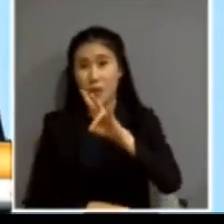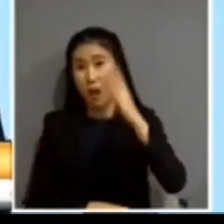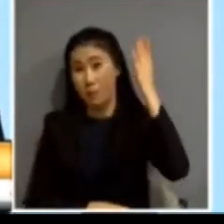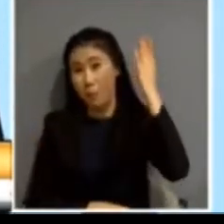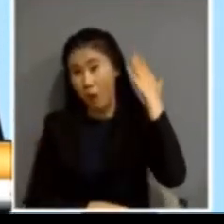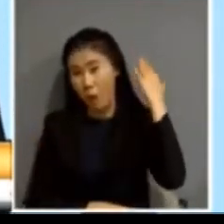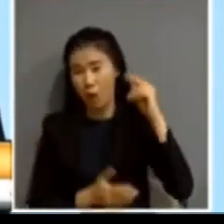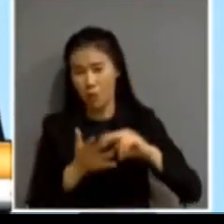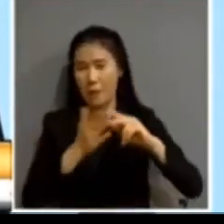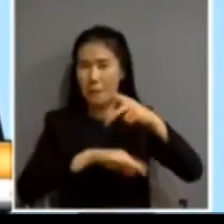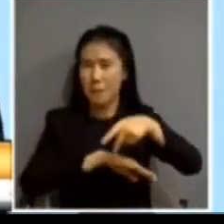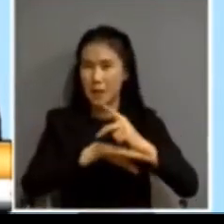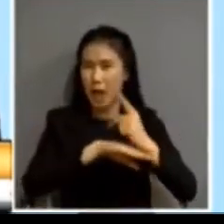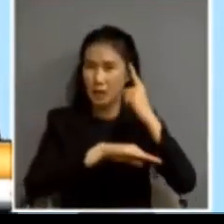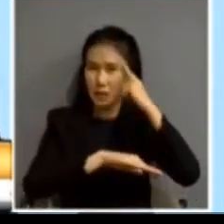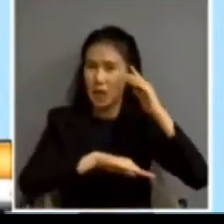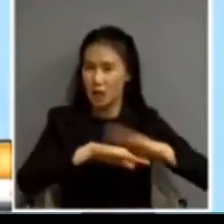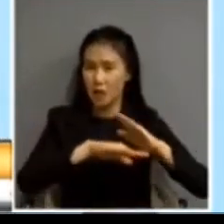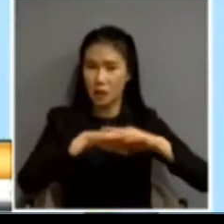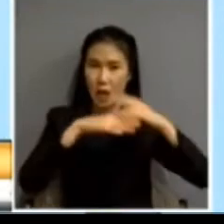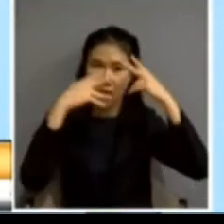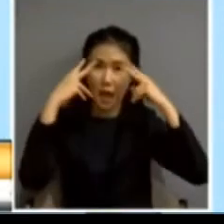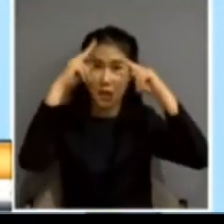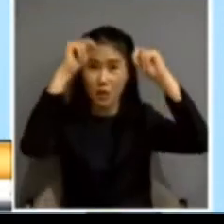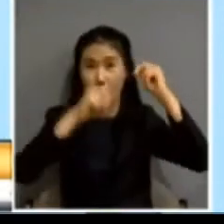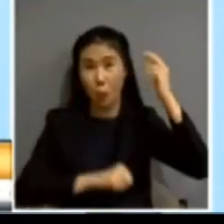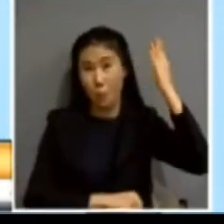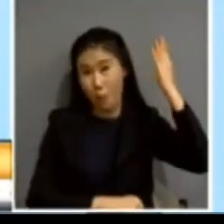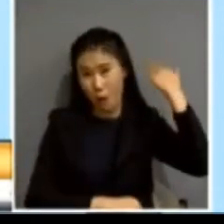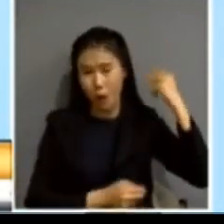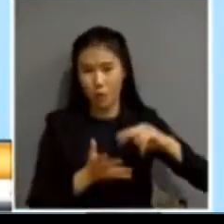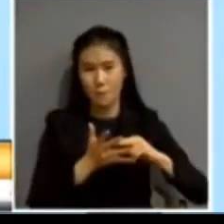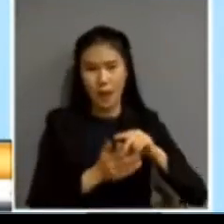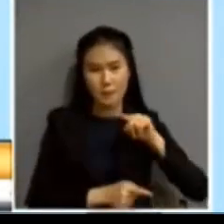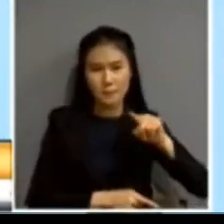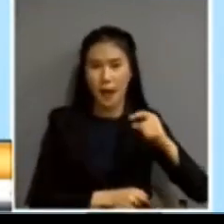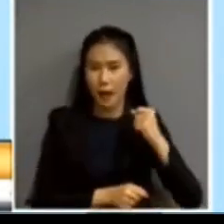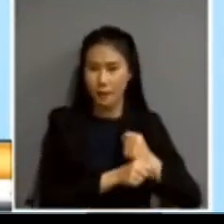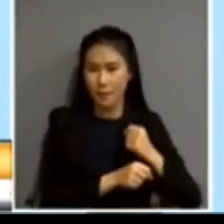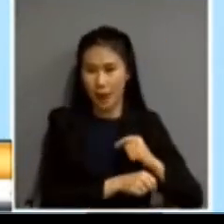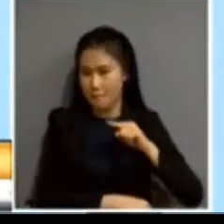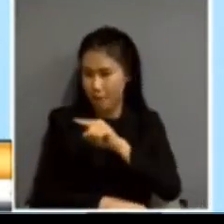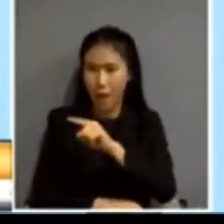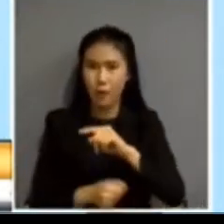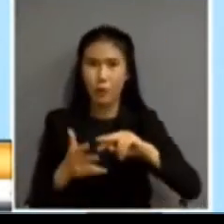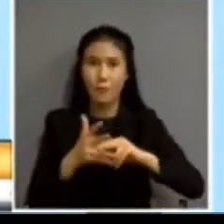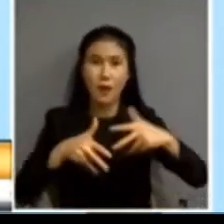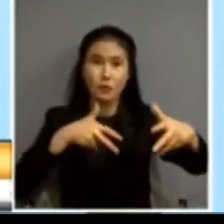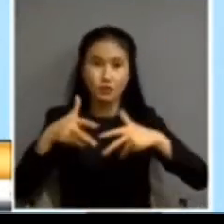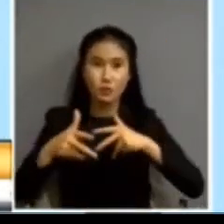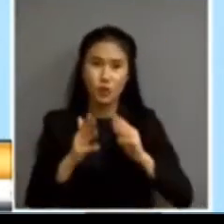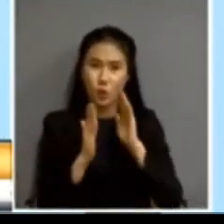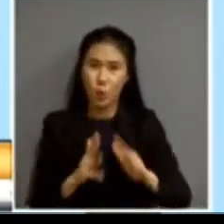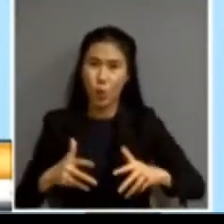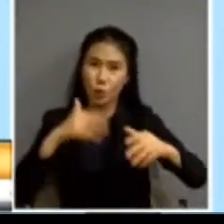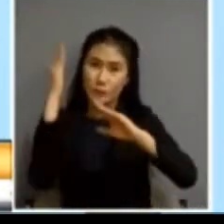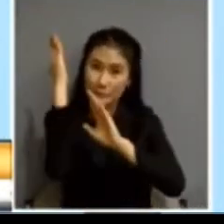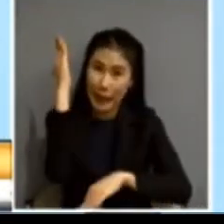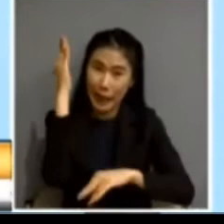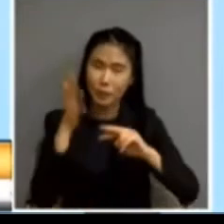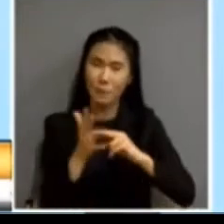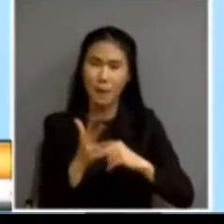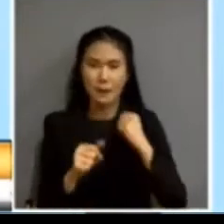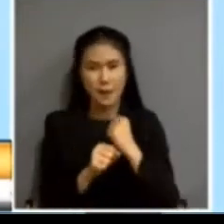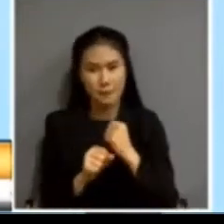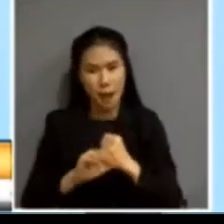นในการกระตุ้นให้นายกรัฐมนตรีในขณะนั้นไปดำเนินการเพื่อให้ความเป็นธรรมกับพี่น้องชาวภาคใต้นี่คือที่มา